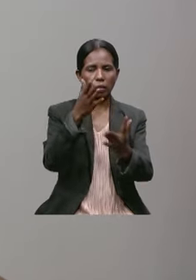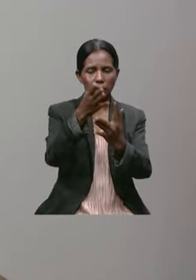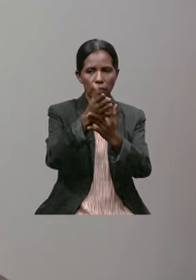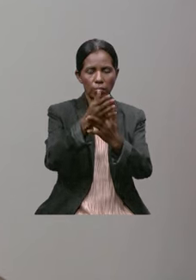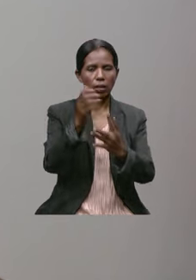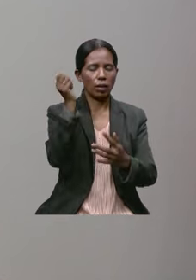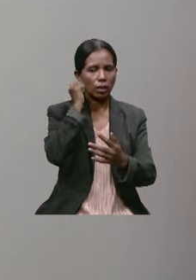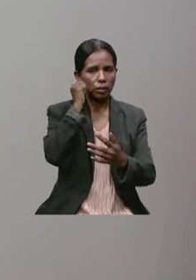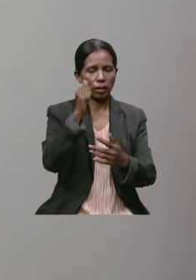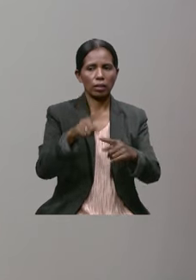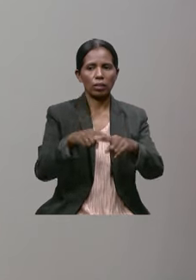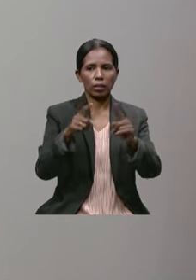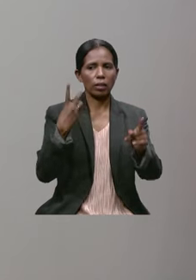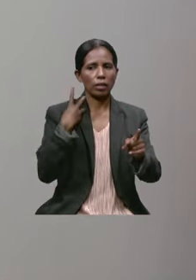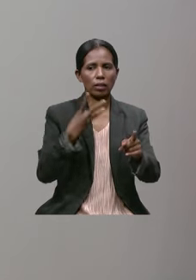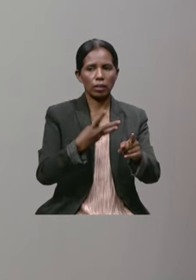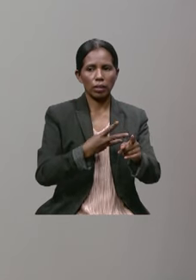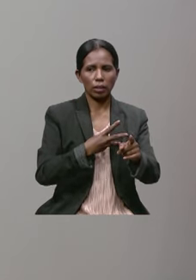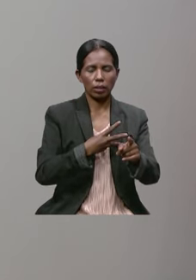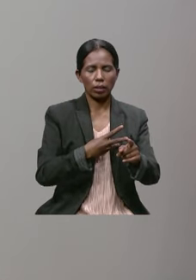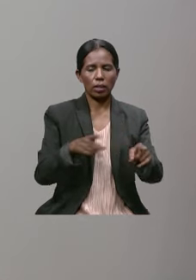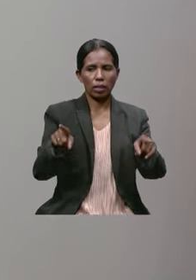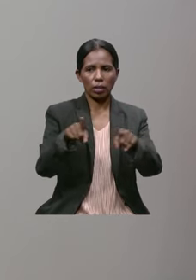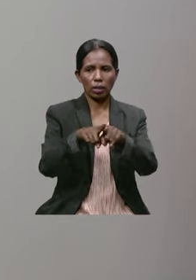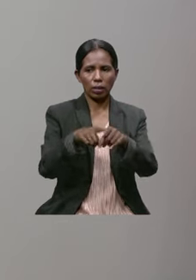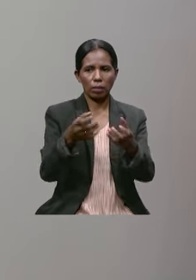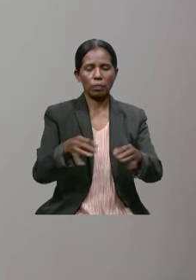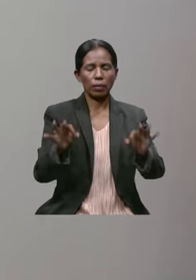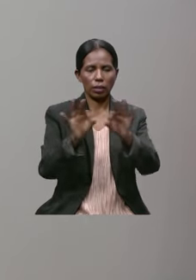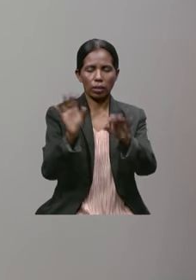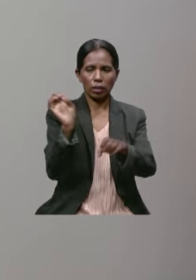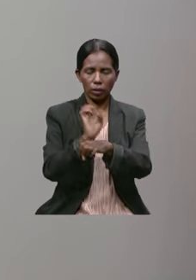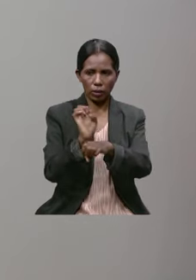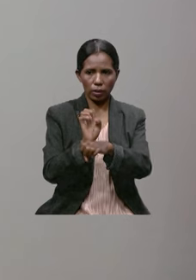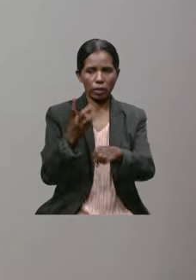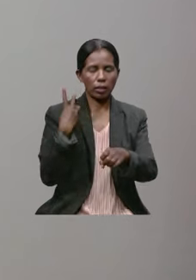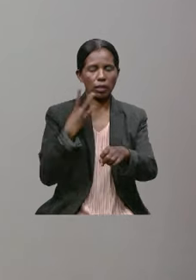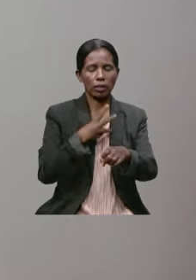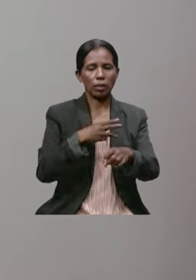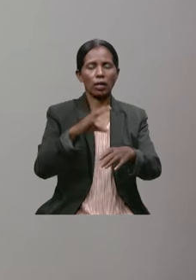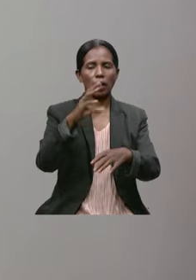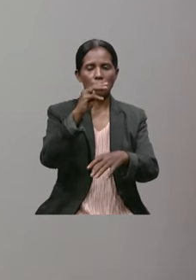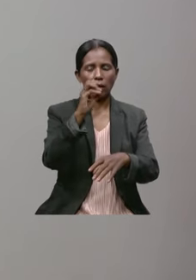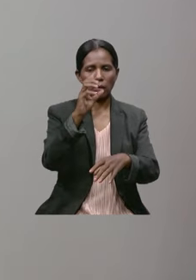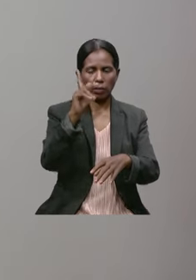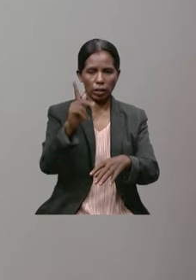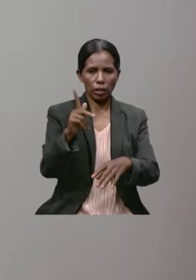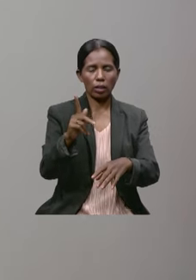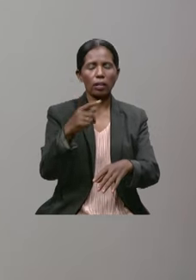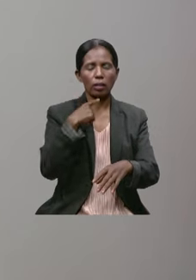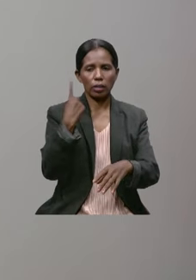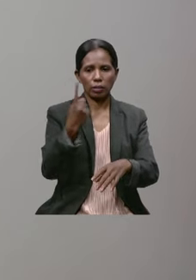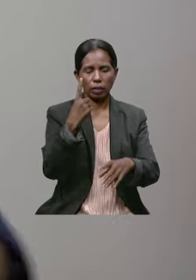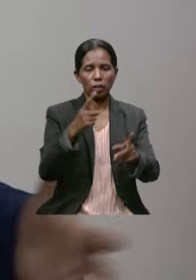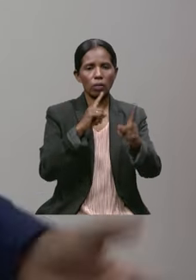bahasa yang nebe itenya pilar ini maka nesan asunto importante ekonomi nebe adi di komersi industri ne manifestan fatin asunto